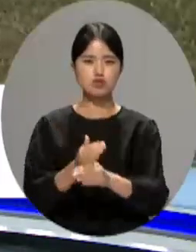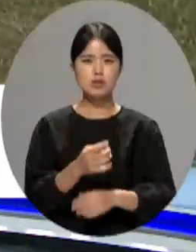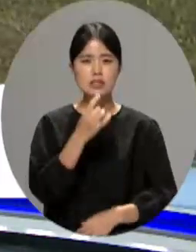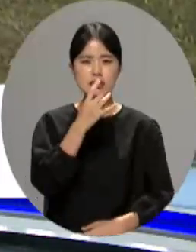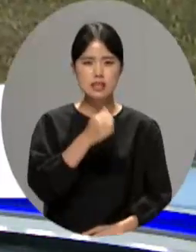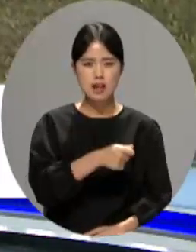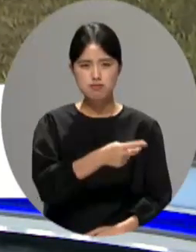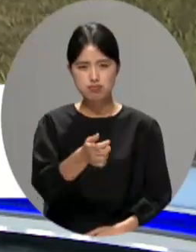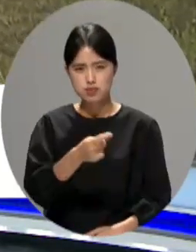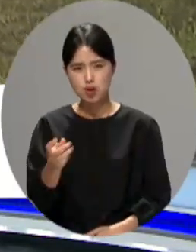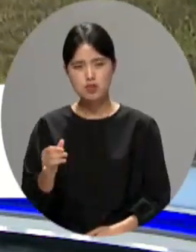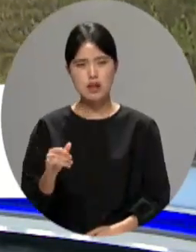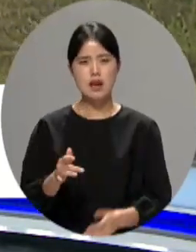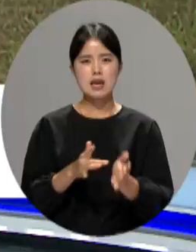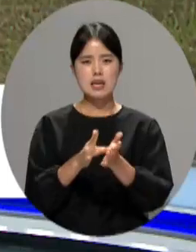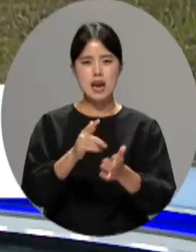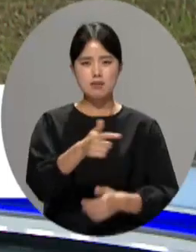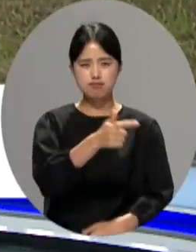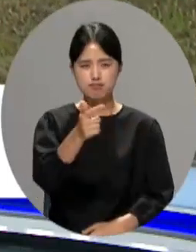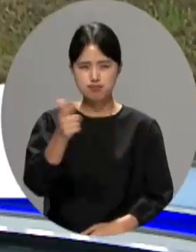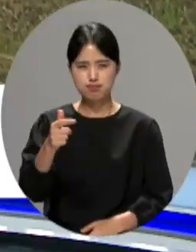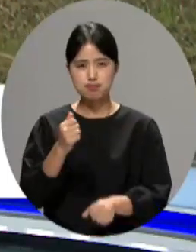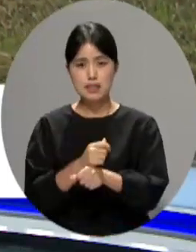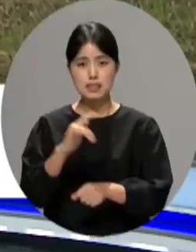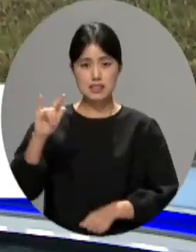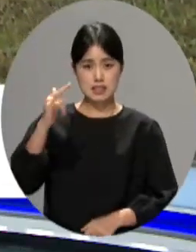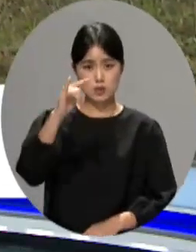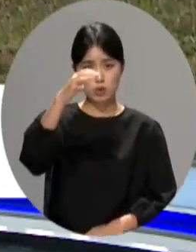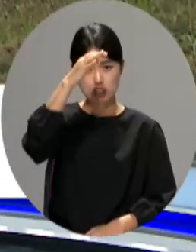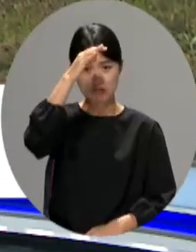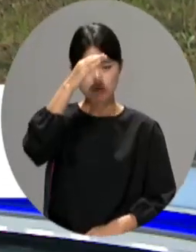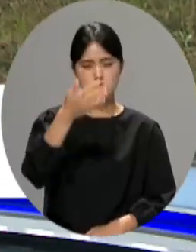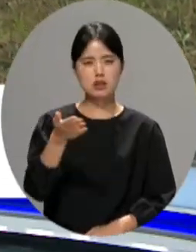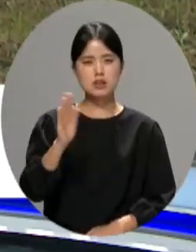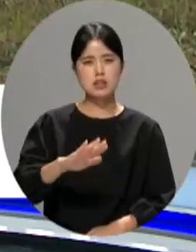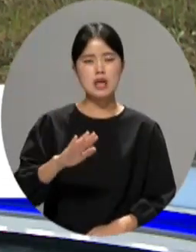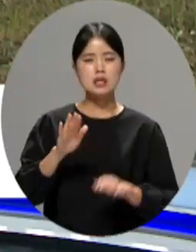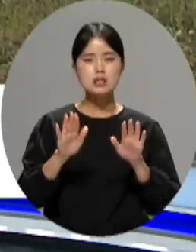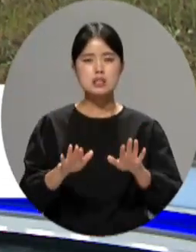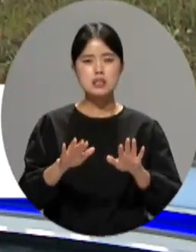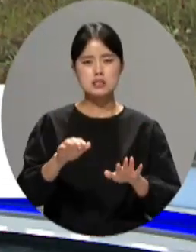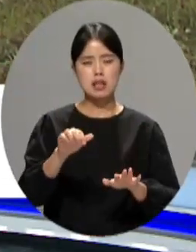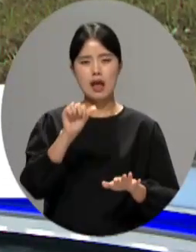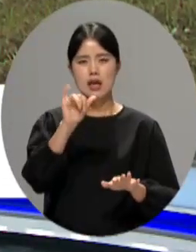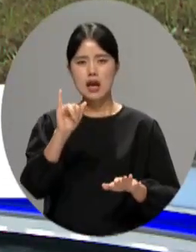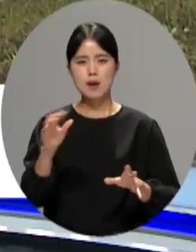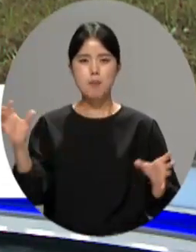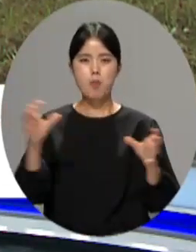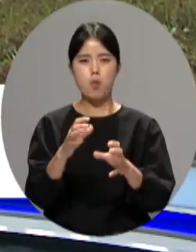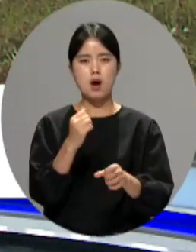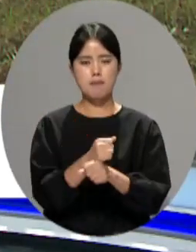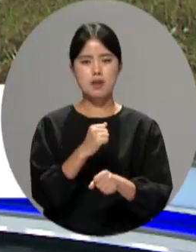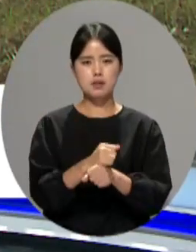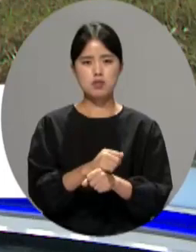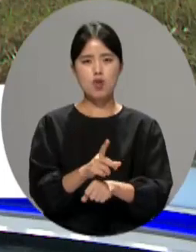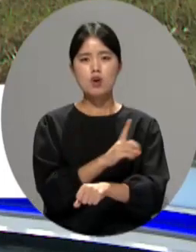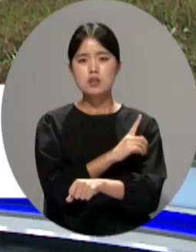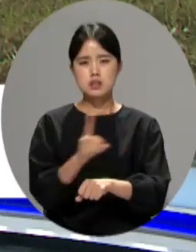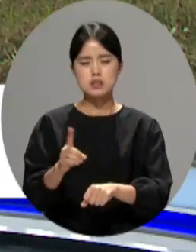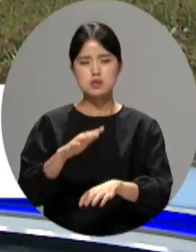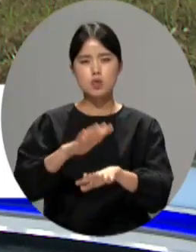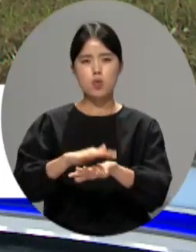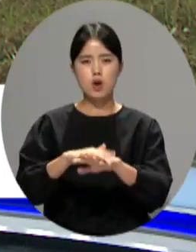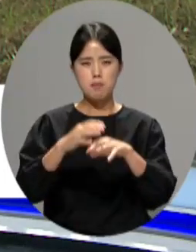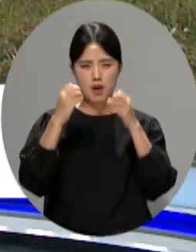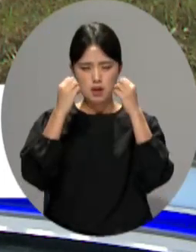농약을 살포하는 게 그간의 들어온 기술이 얻는데 이제는 인공지능의 결합돼 디지털 농업의 새 장액